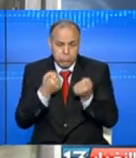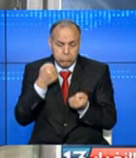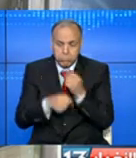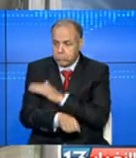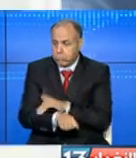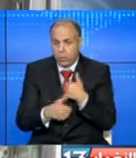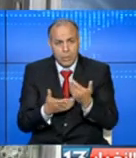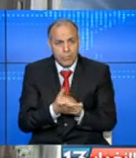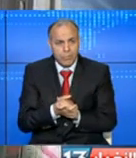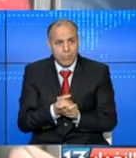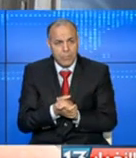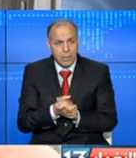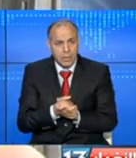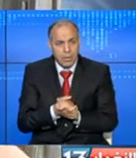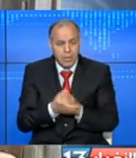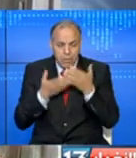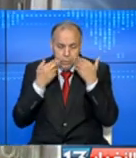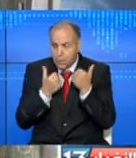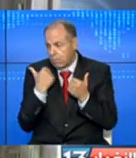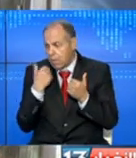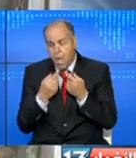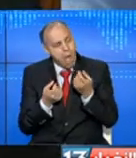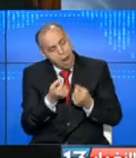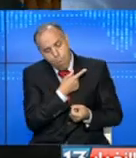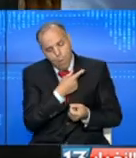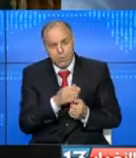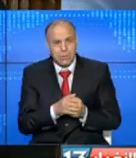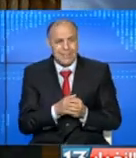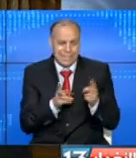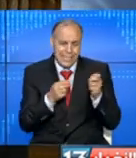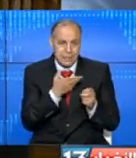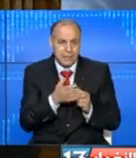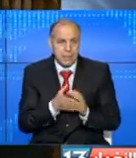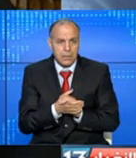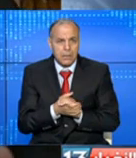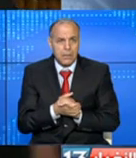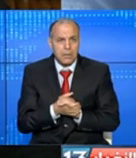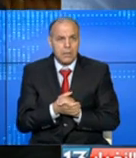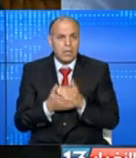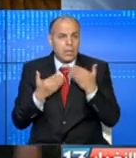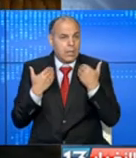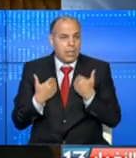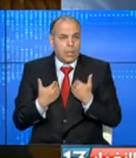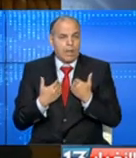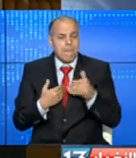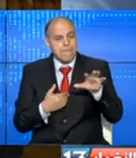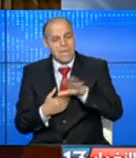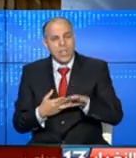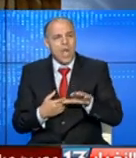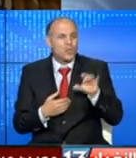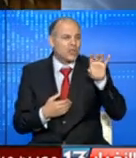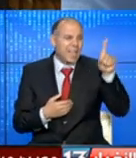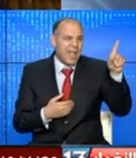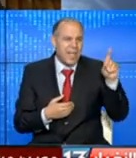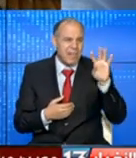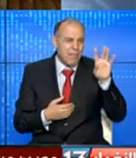متعرضين. لابس ماهوش لابس الكمامة نتاعو ما نركبوش أنا. باهي قلت لك توسيع الوعد على منطقة جديدة، باهي كل شيء،